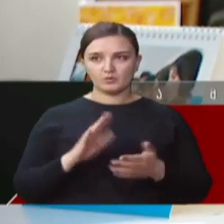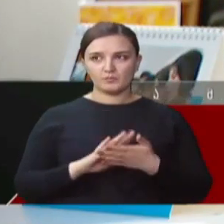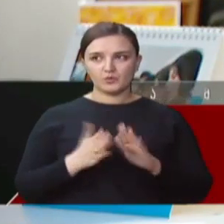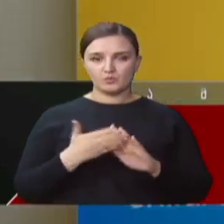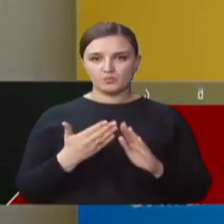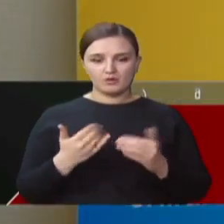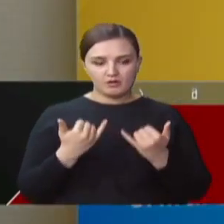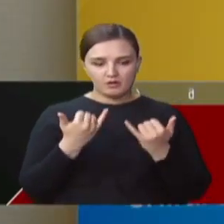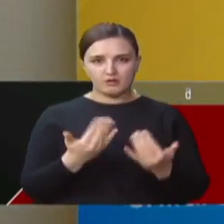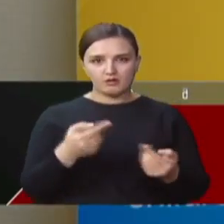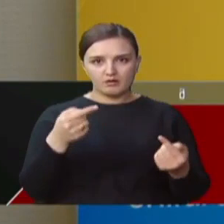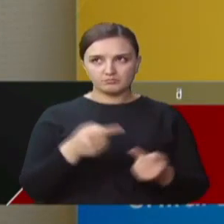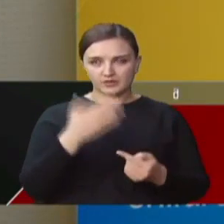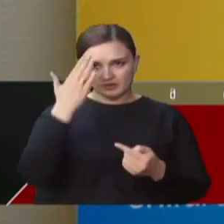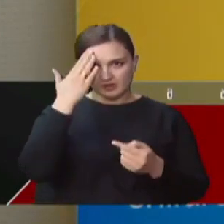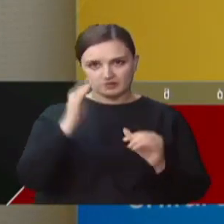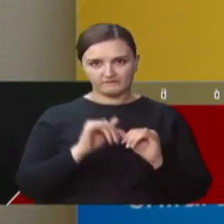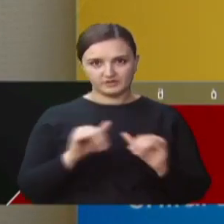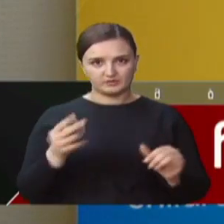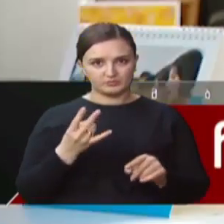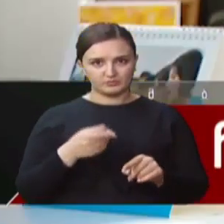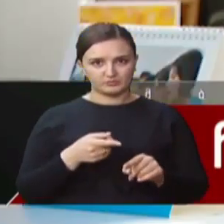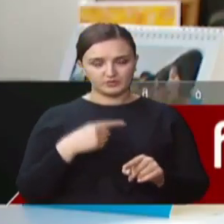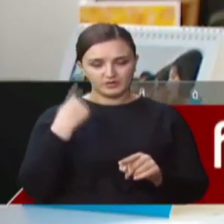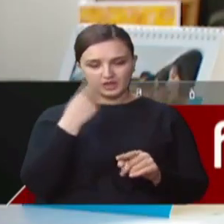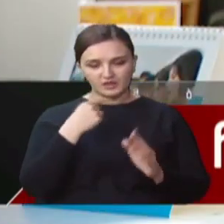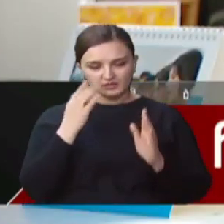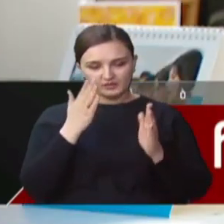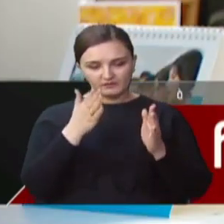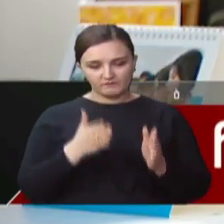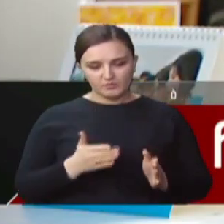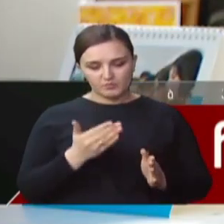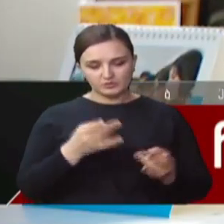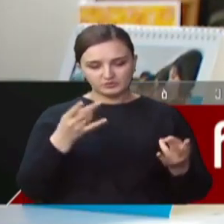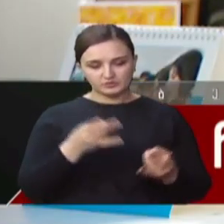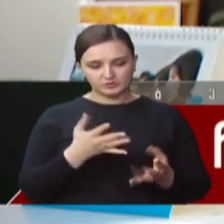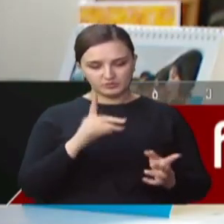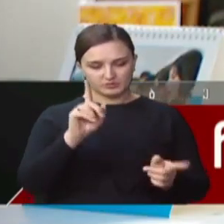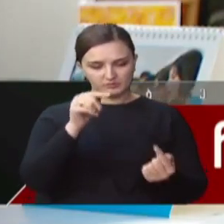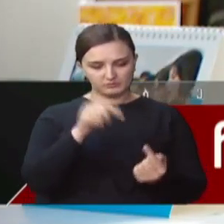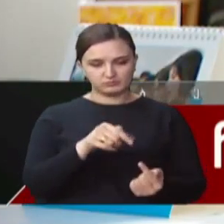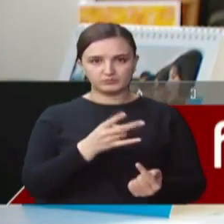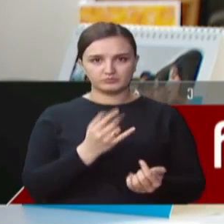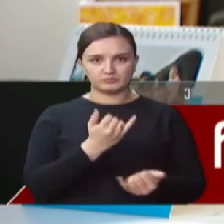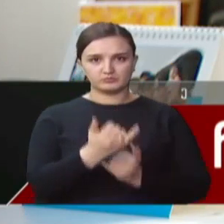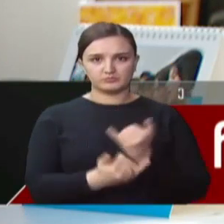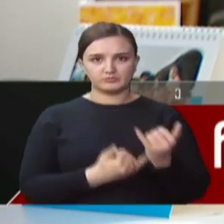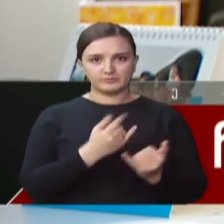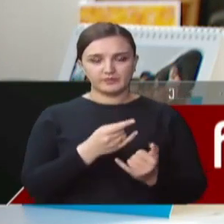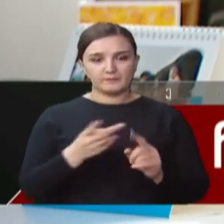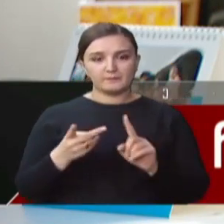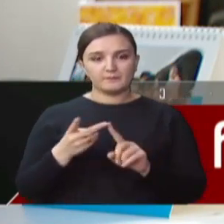მათი განვითარებისათვის არის აუცილებელი. ინდივიდუალური საჭიროებები და ინდივიდუალური ყურადღება ბავშვს, ეს არის მნიშვნელოვანი. ასევე მეორე,